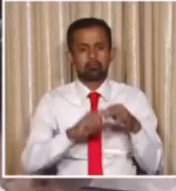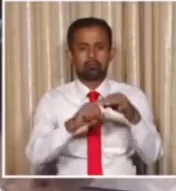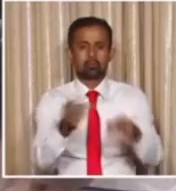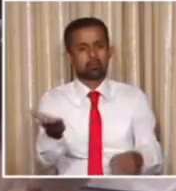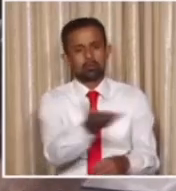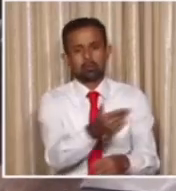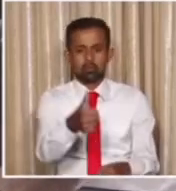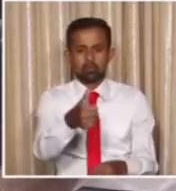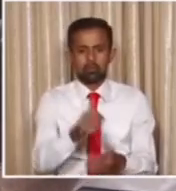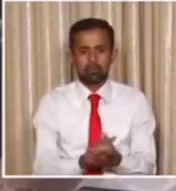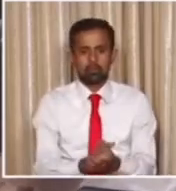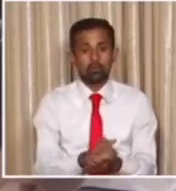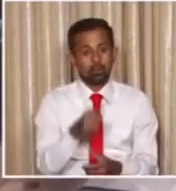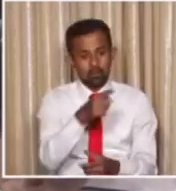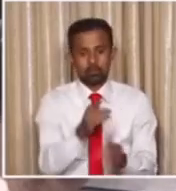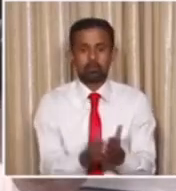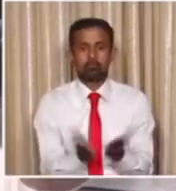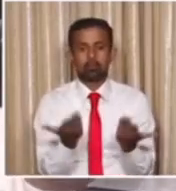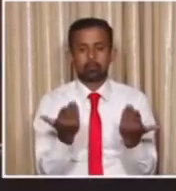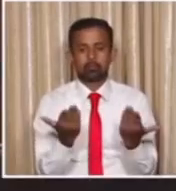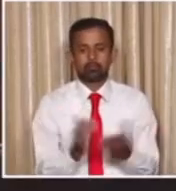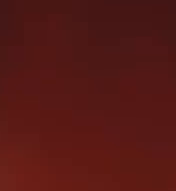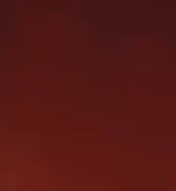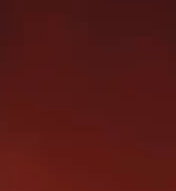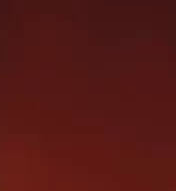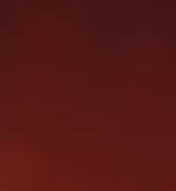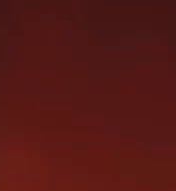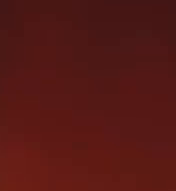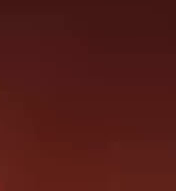නම් වඩා හොඳයි. මොකද එතනින් තමයි ඒක ක්‍රියාත්මක වෙන්නේ. හරි බොහොම ස්තුතියි.